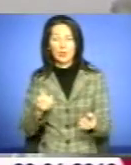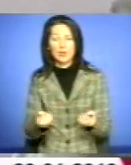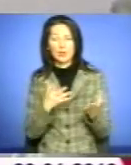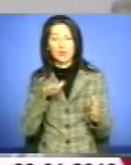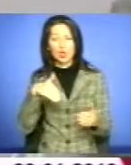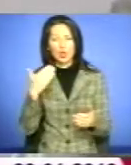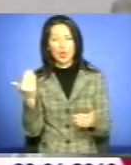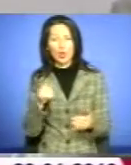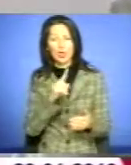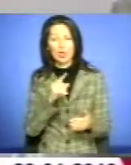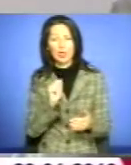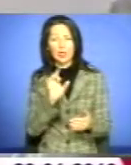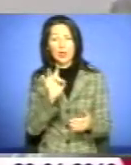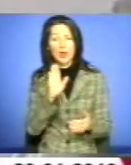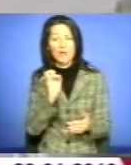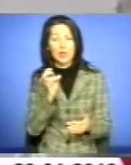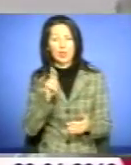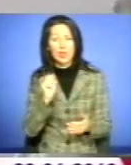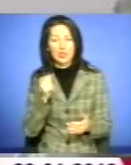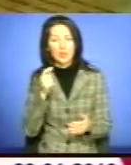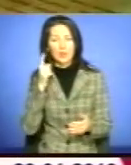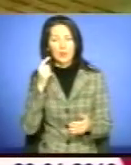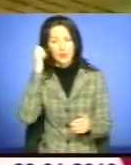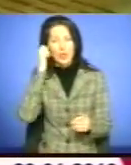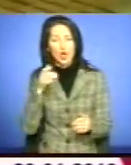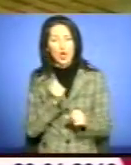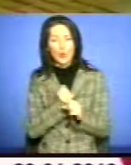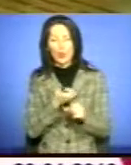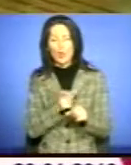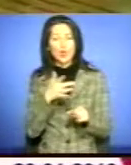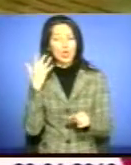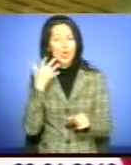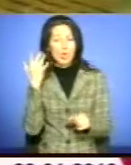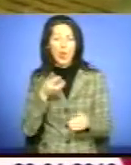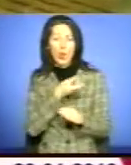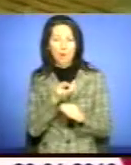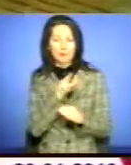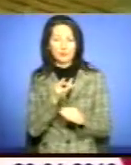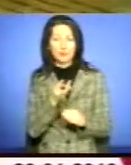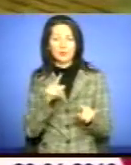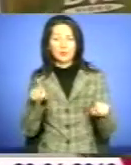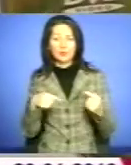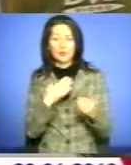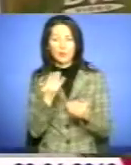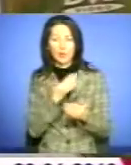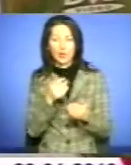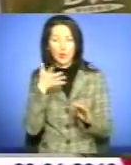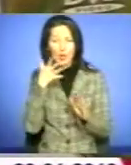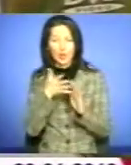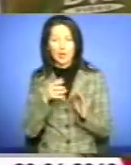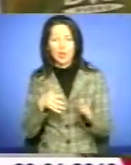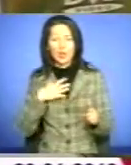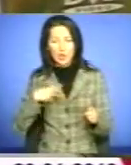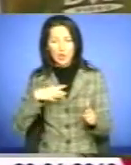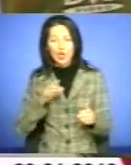Зарваниці. І я пам'ятаю, що робота дуже легко йшла. Творці фільму сподіваються, що тепер не лише Україна, а й світ більше дізнається